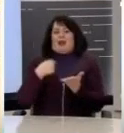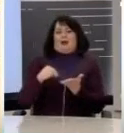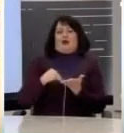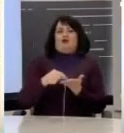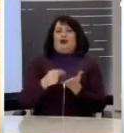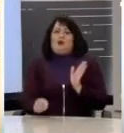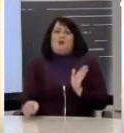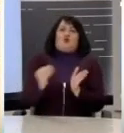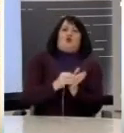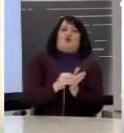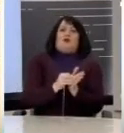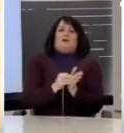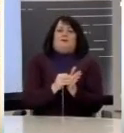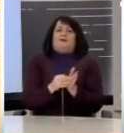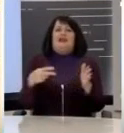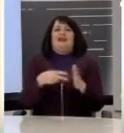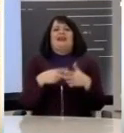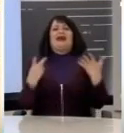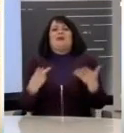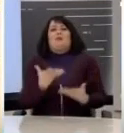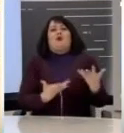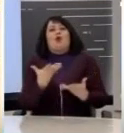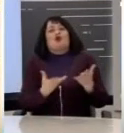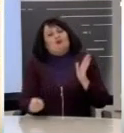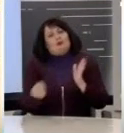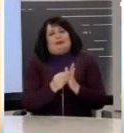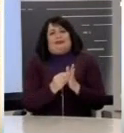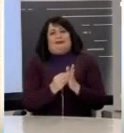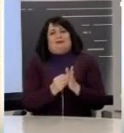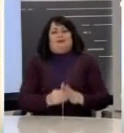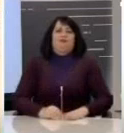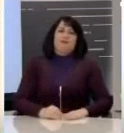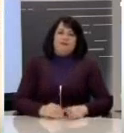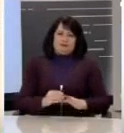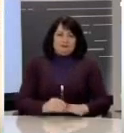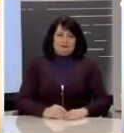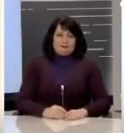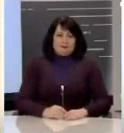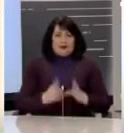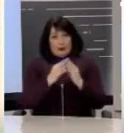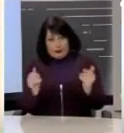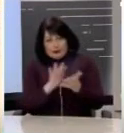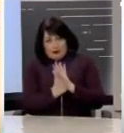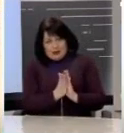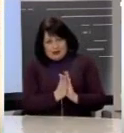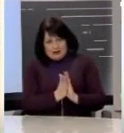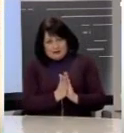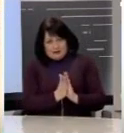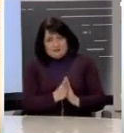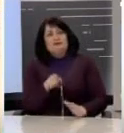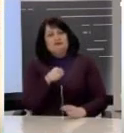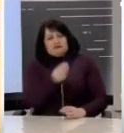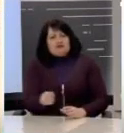ενσωματώθηκαν στο βασικό σενάριο του 2017. Αλλά δεν εξαλείφθηκαν. Αυτή λοιπόν είναι μια βασική πηγή